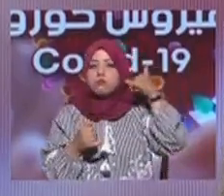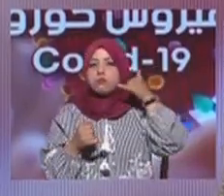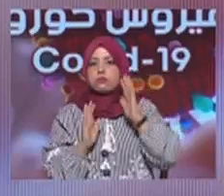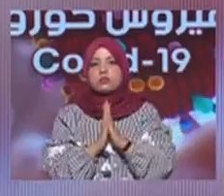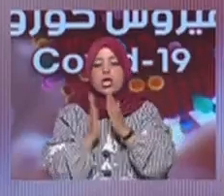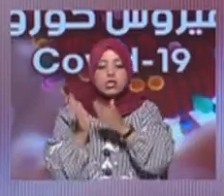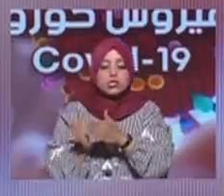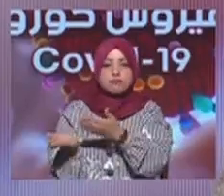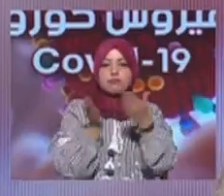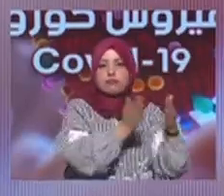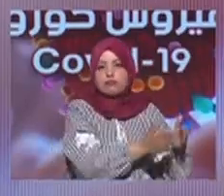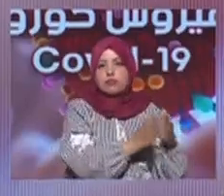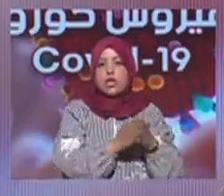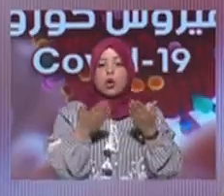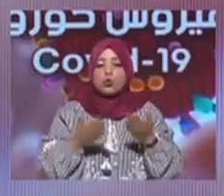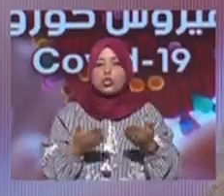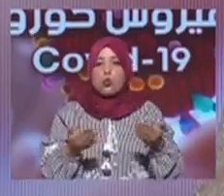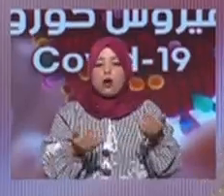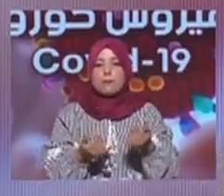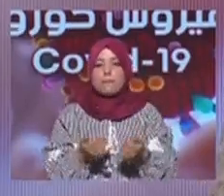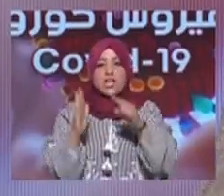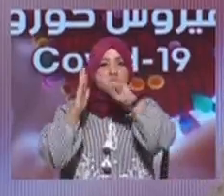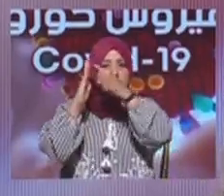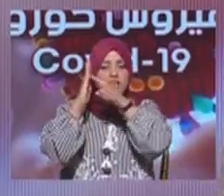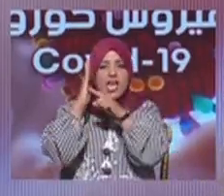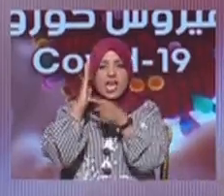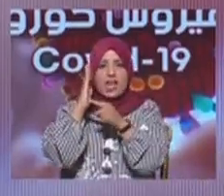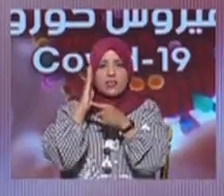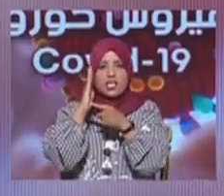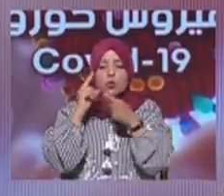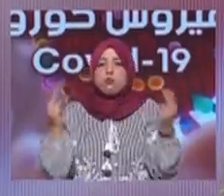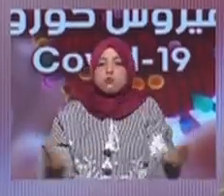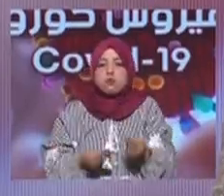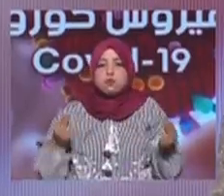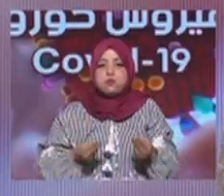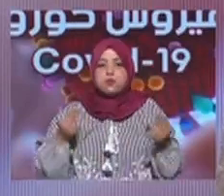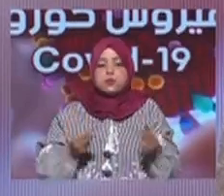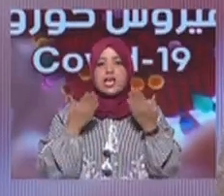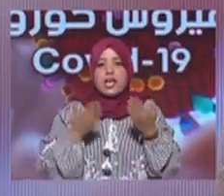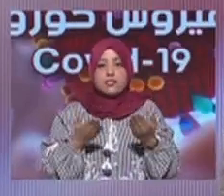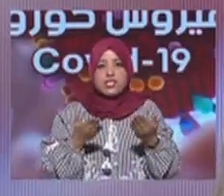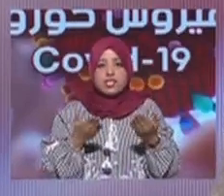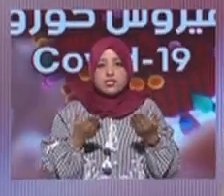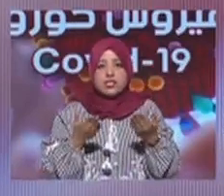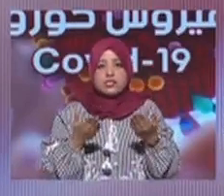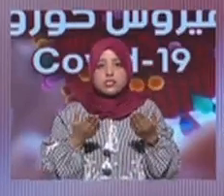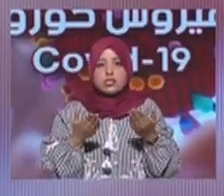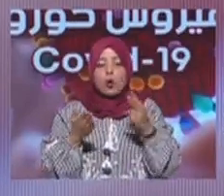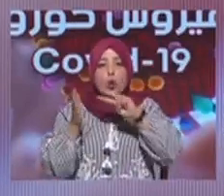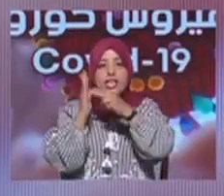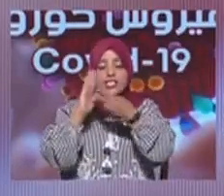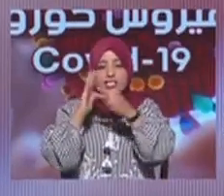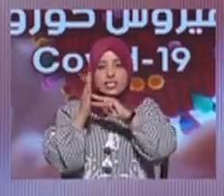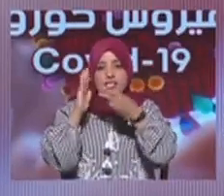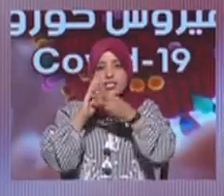نمشيو النقاط الساخنه الكل اللي فيها ترانسميسيون اكتيف دو فيروس، باش هكاك نقوموا بعمليه